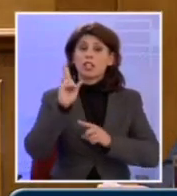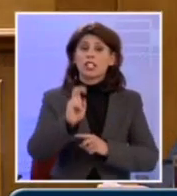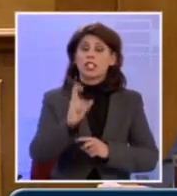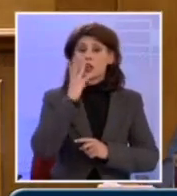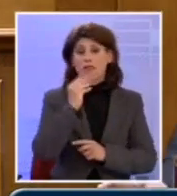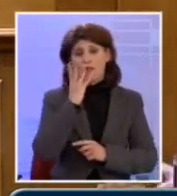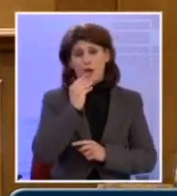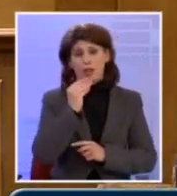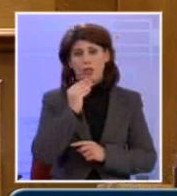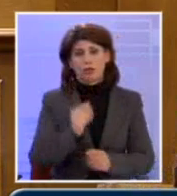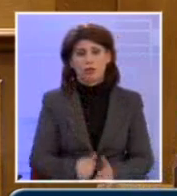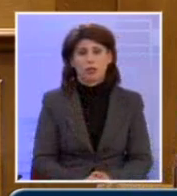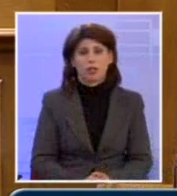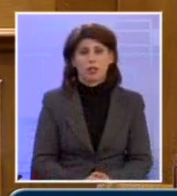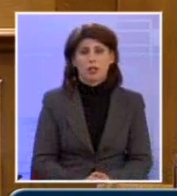του Φλεβάρη.